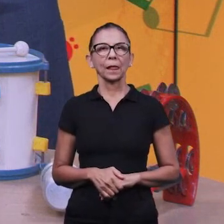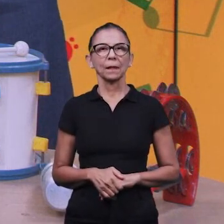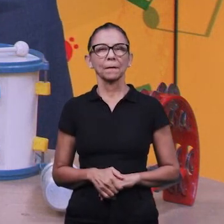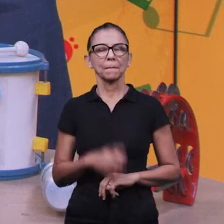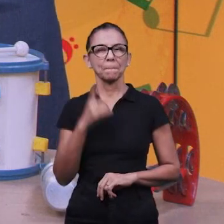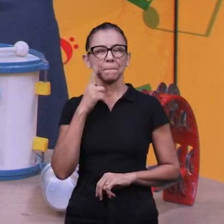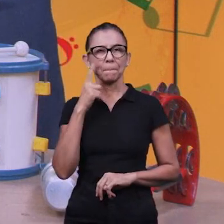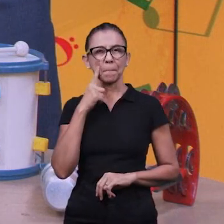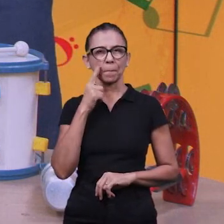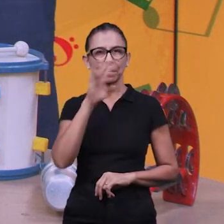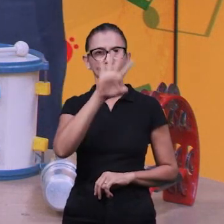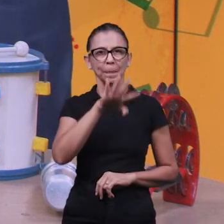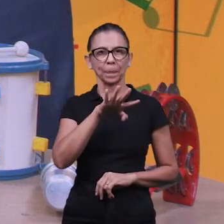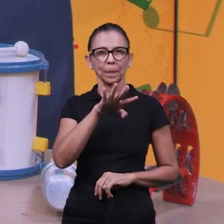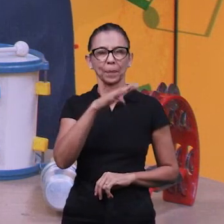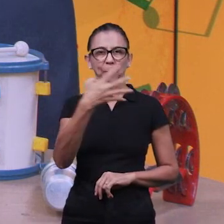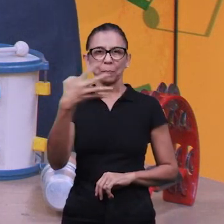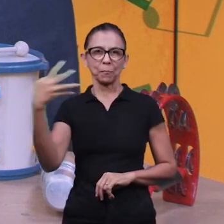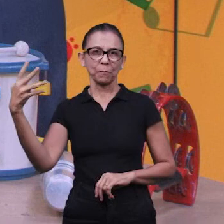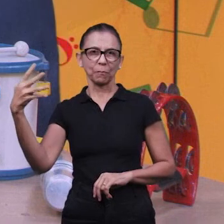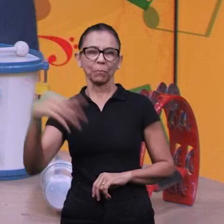allons maintenant connaître la partition.